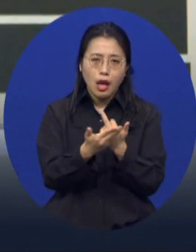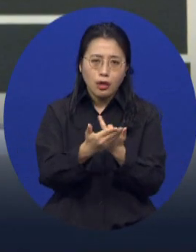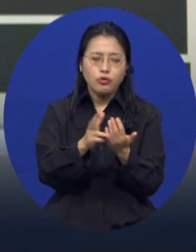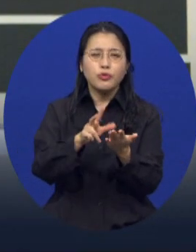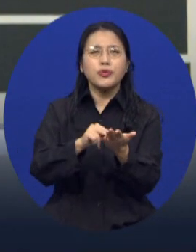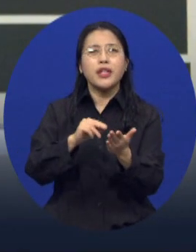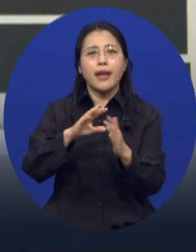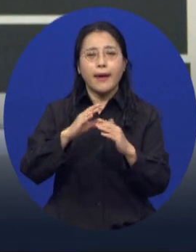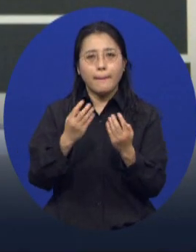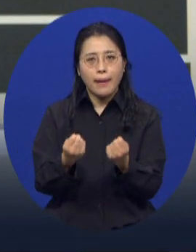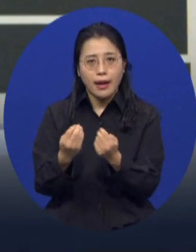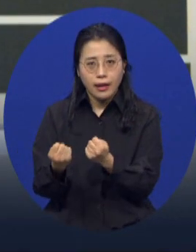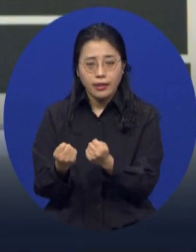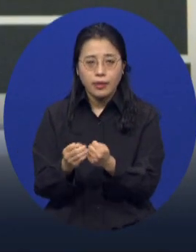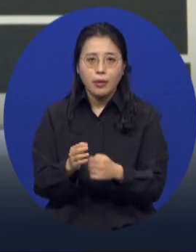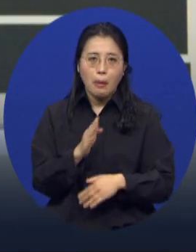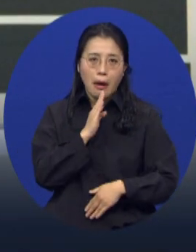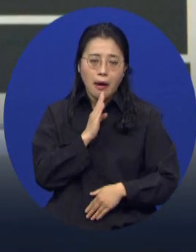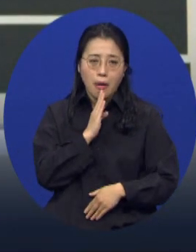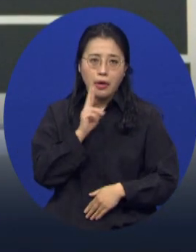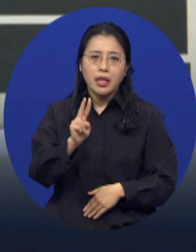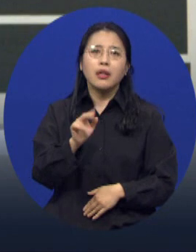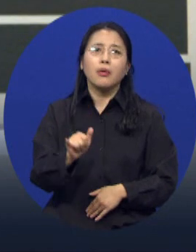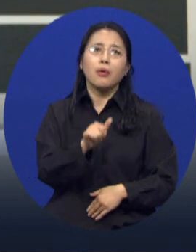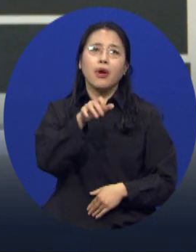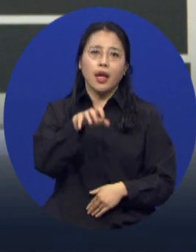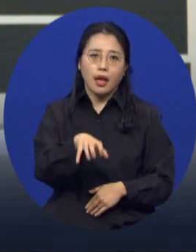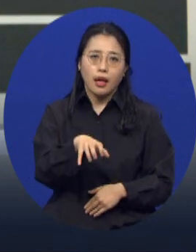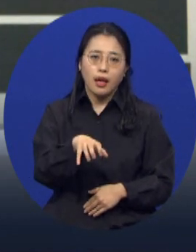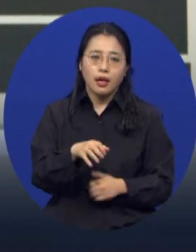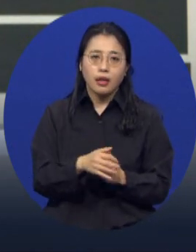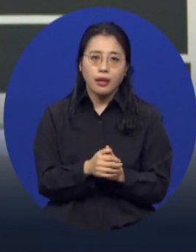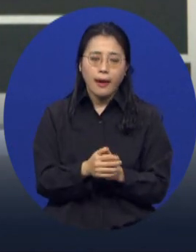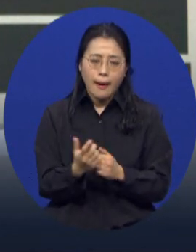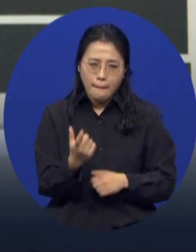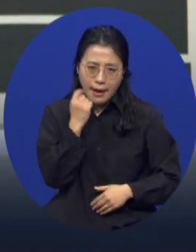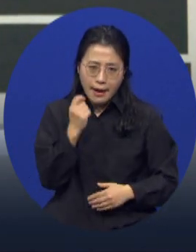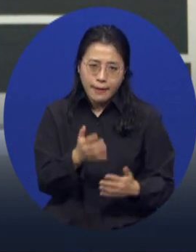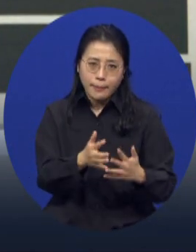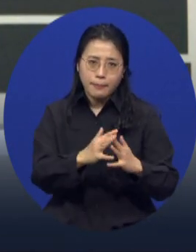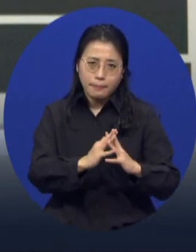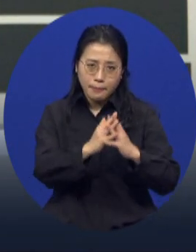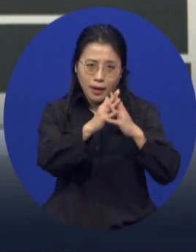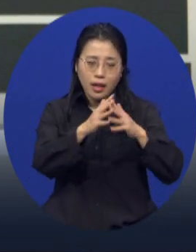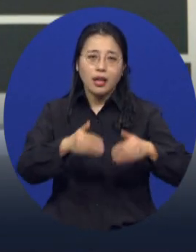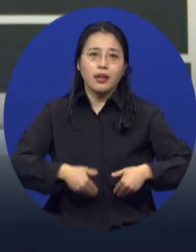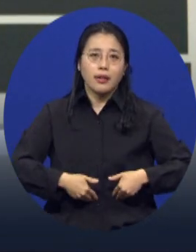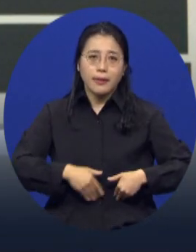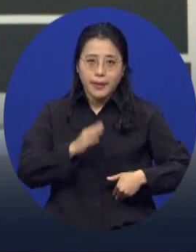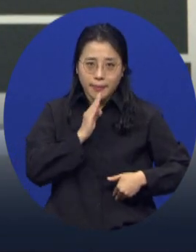많죠. 당장 우리 제2공항 조속히 건설해야 되지 않습니까?